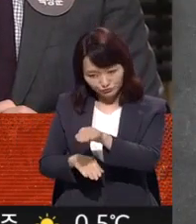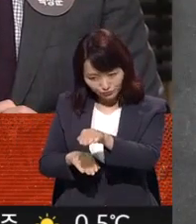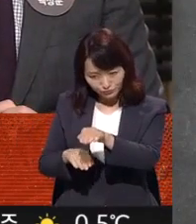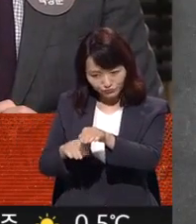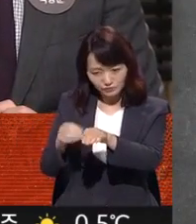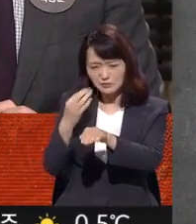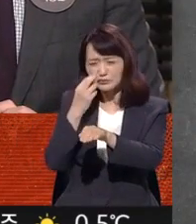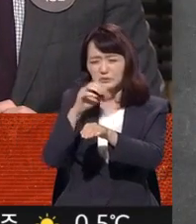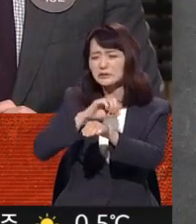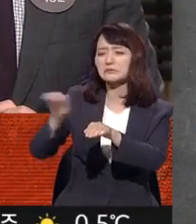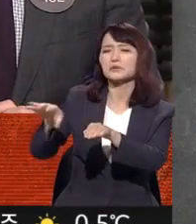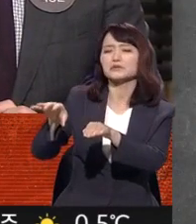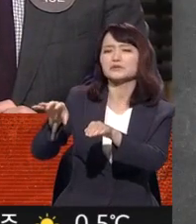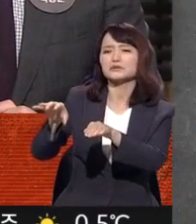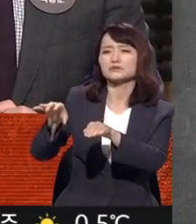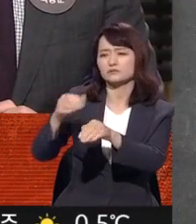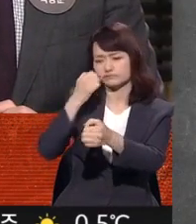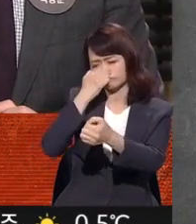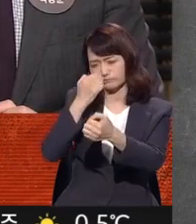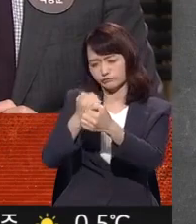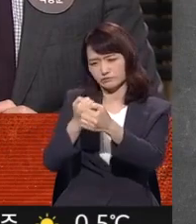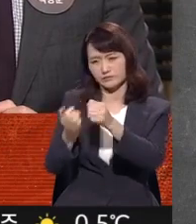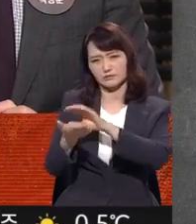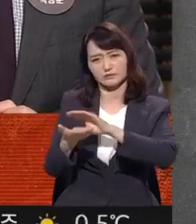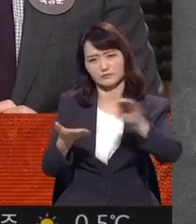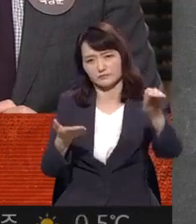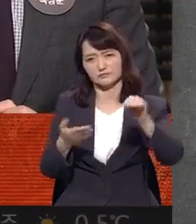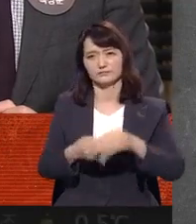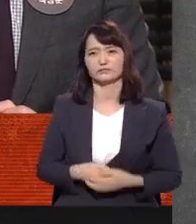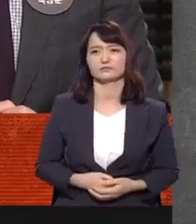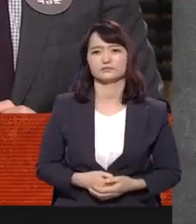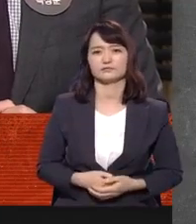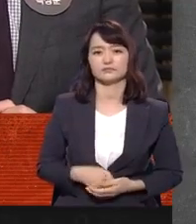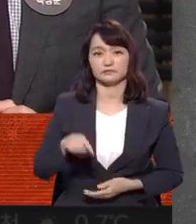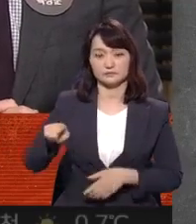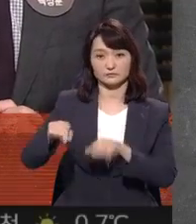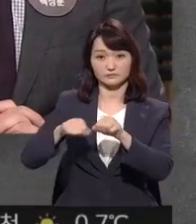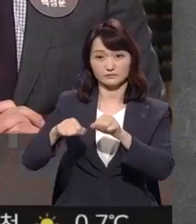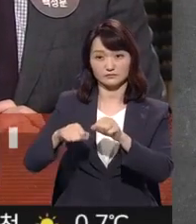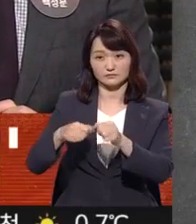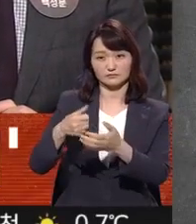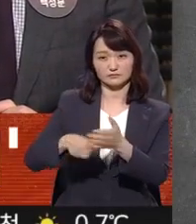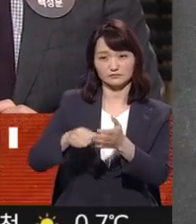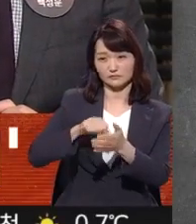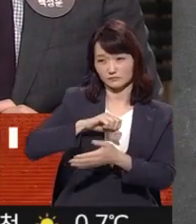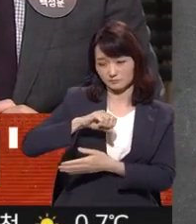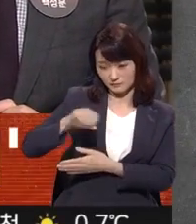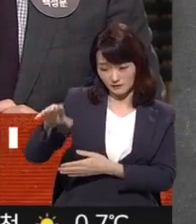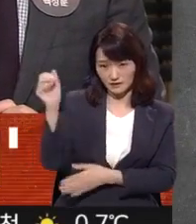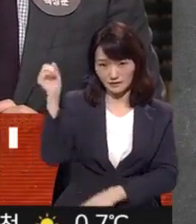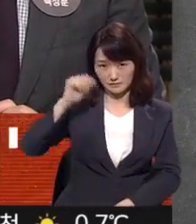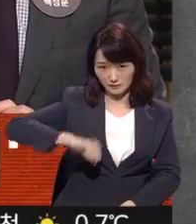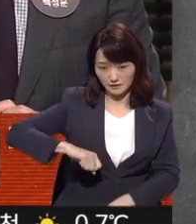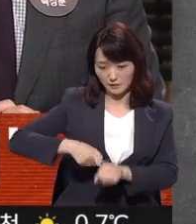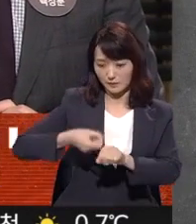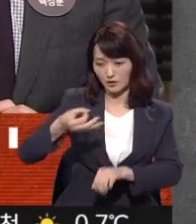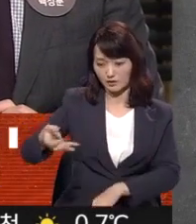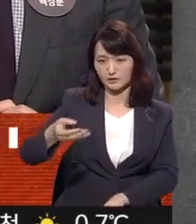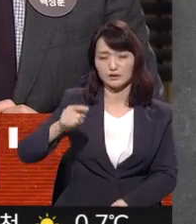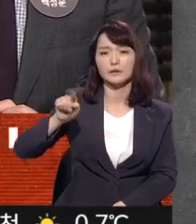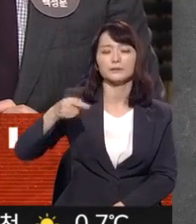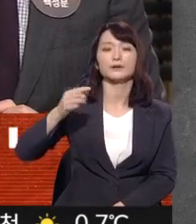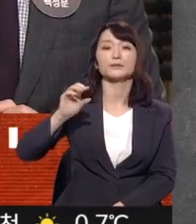개하고 도망간 건데 그러니까 일단 저 행동 자체가 폐기물 관리법 위반이라 100만원이나 과태료 처분이 나올 수 있는 겁니다 그래서 아까